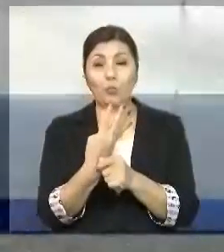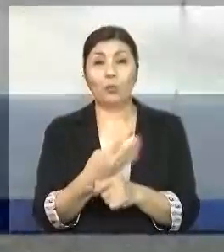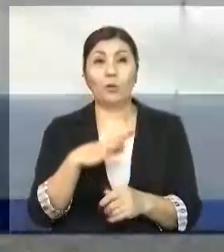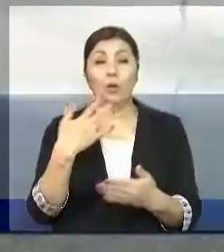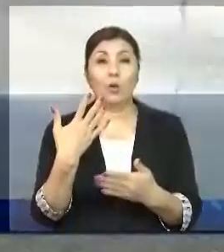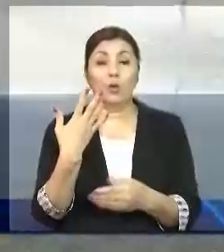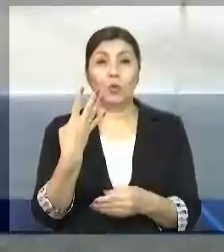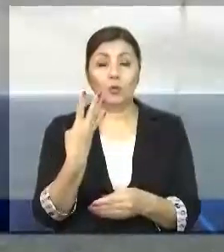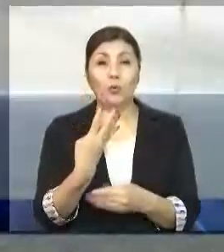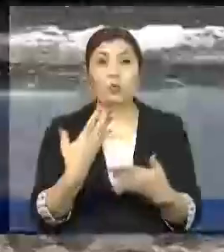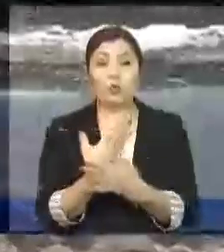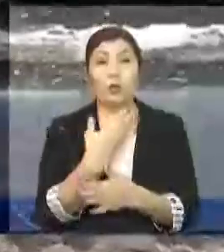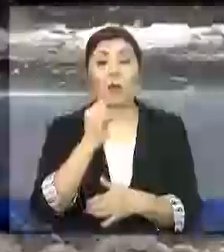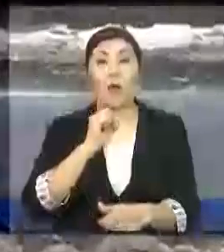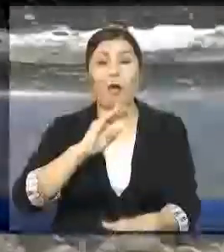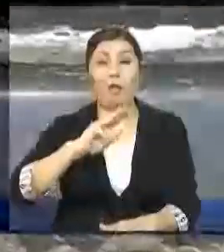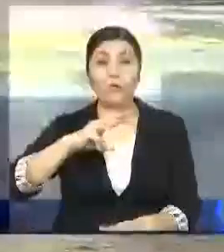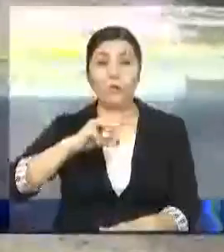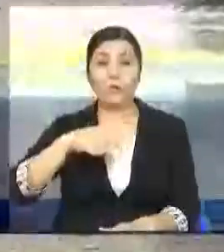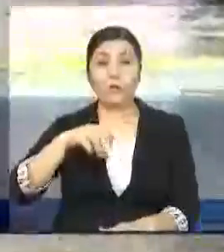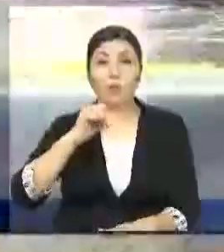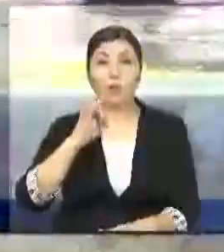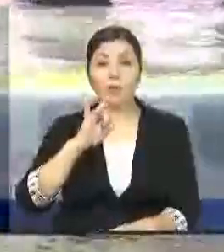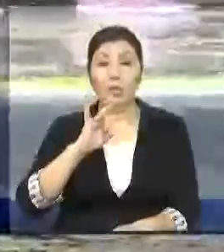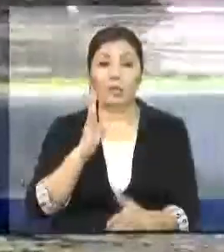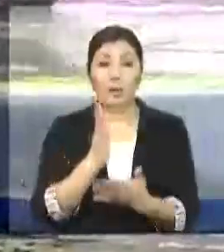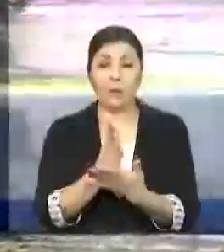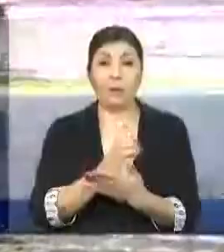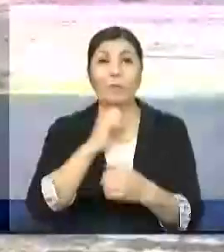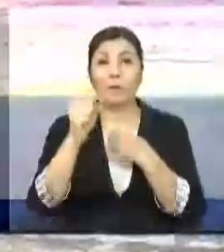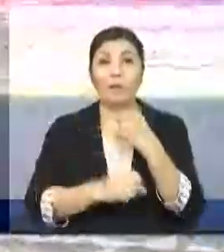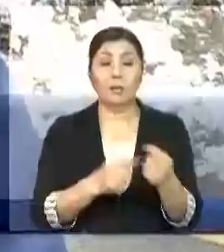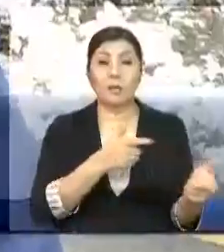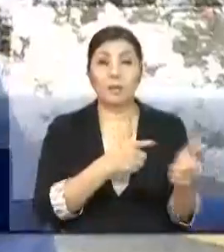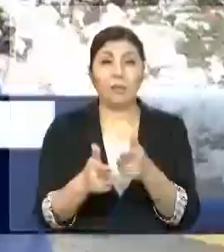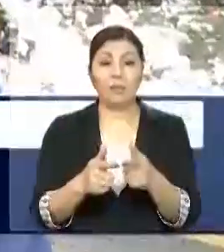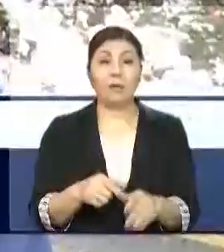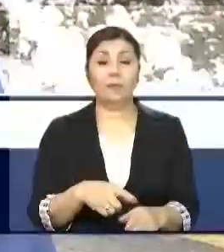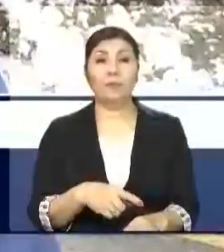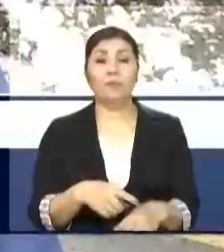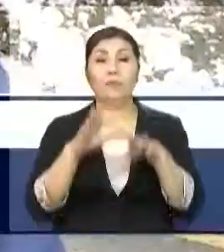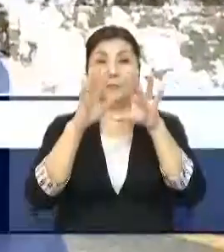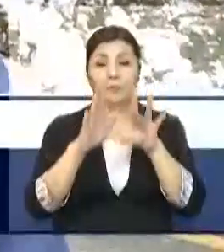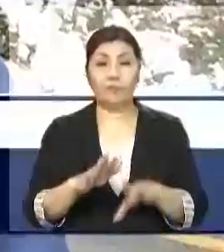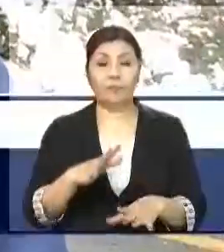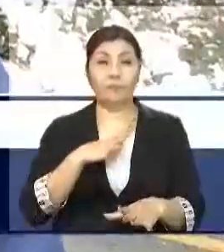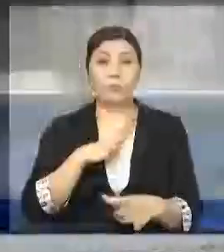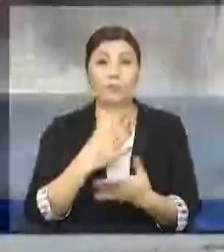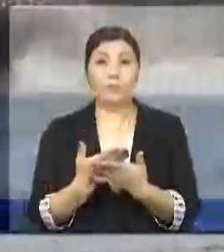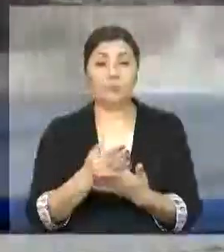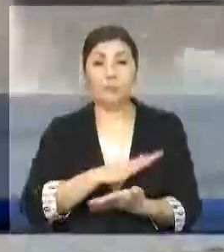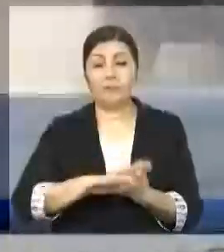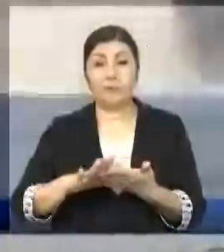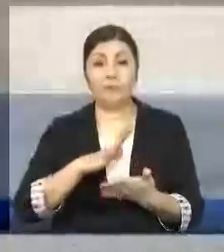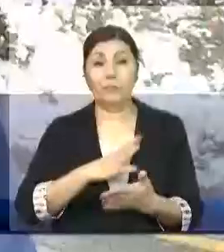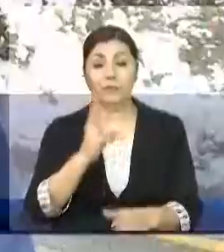жаңа автогрейдер және 8 трактор бар. Инертті материалдар да әзір. Бірінші қарды түсіп жатыр, қарды шығарып жатырмыз.